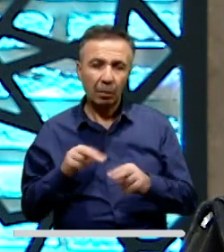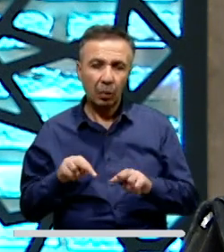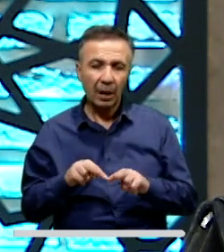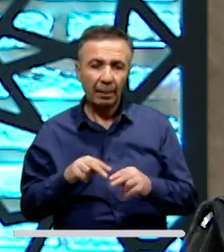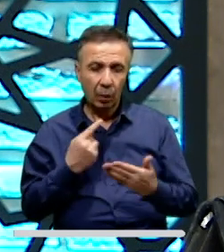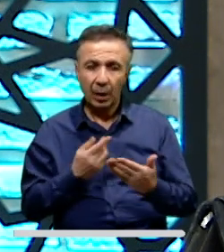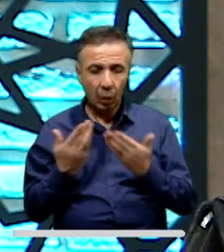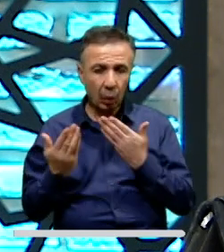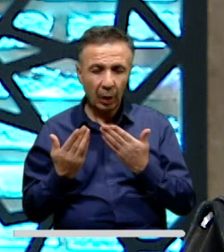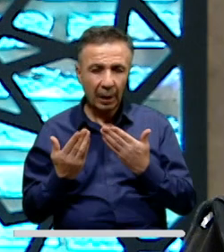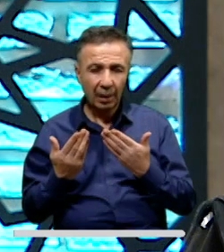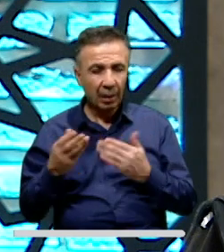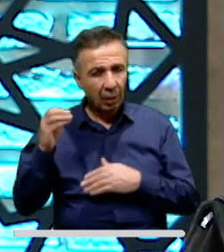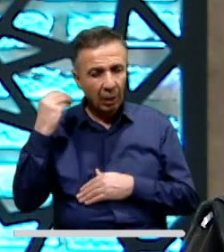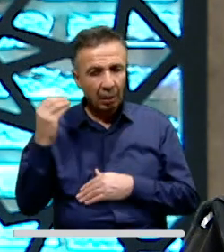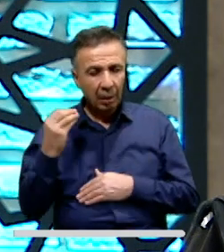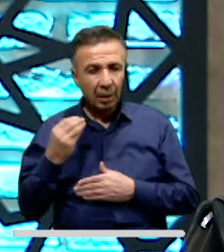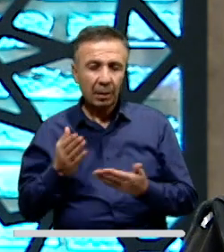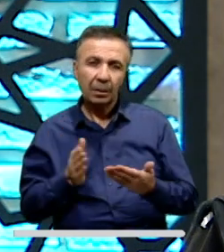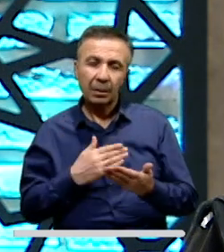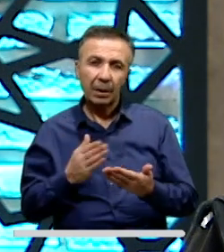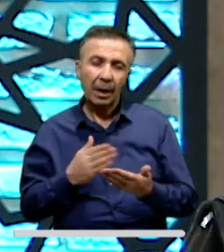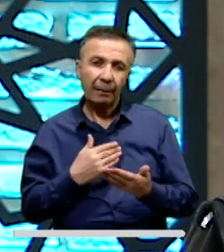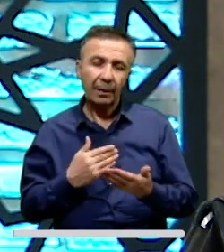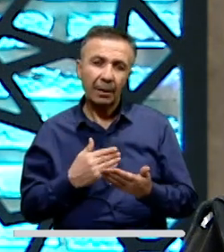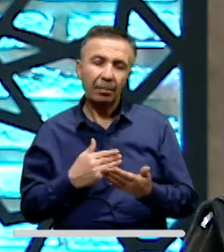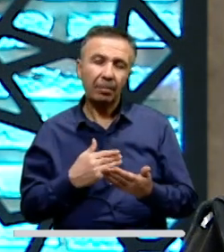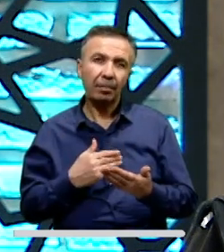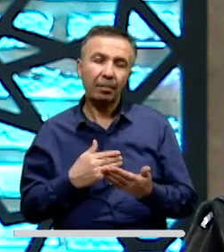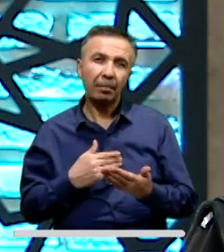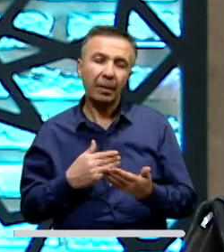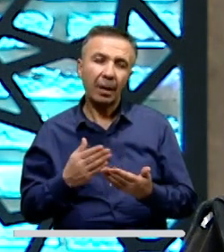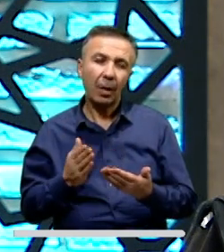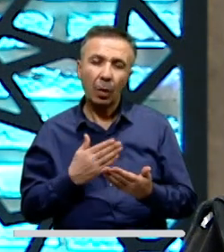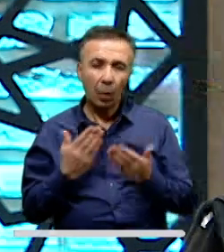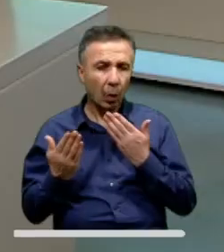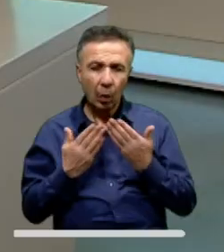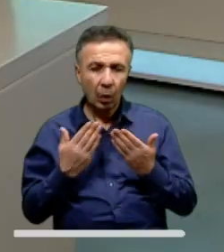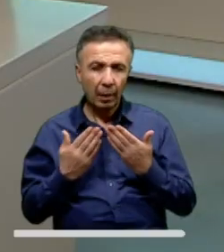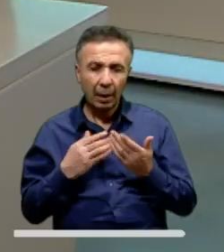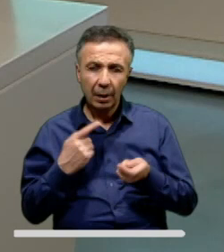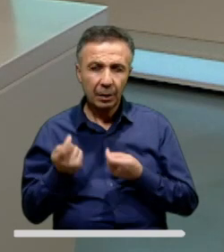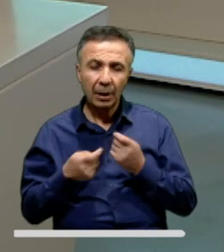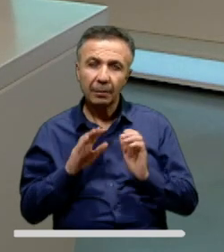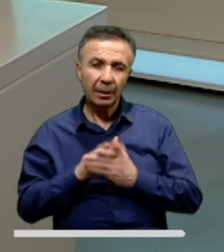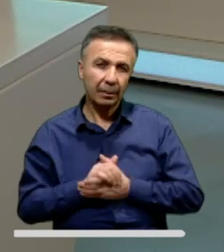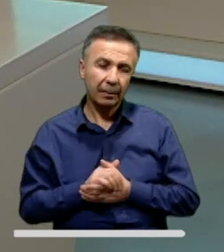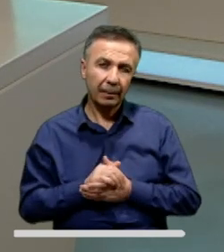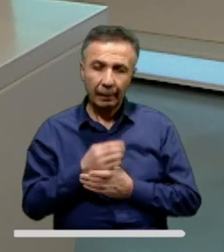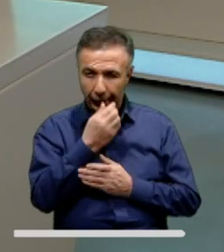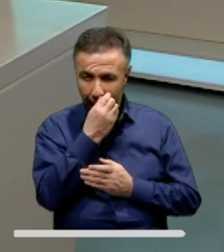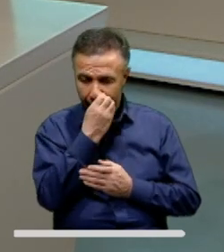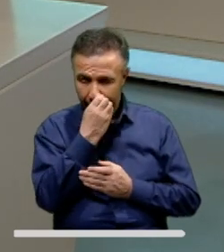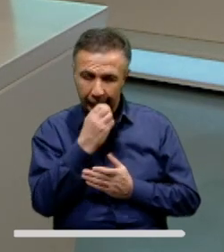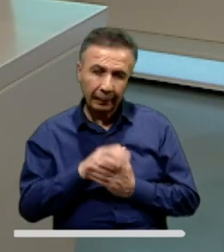beraber sayfayı vatandaş da cemaat de böyle bir taraftan okumaya gayret etmesin o zaman. Değil mi hocam? Onlar ya,